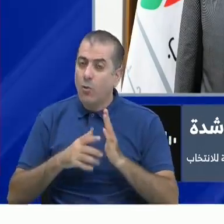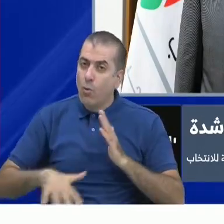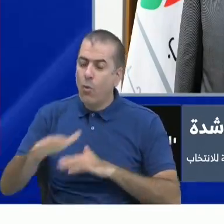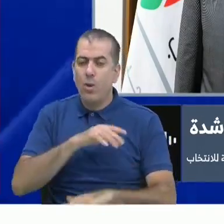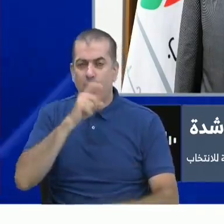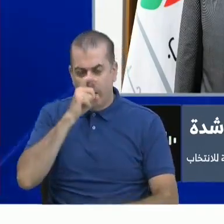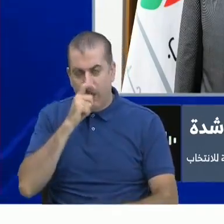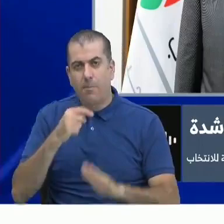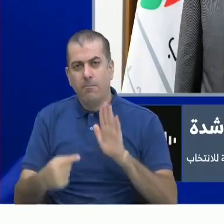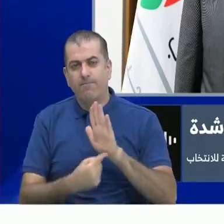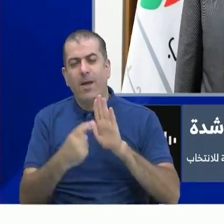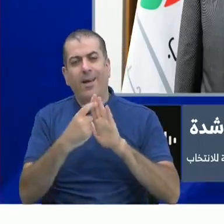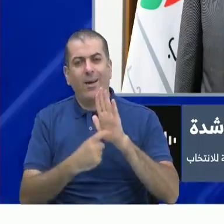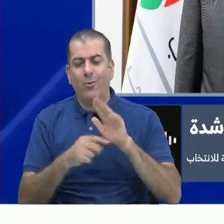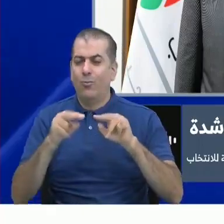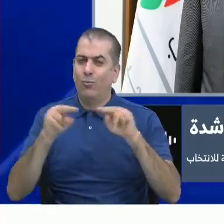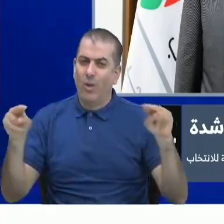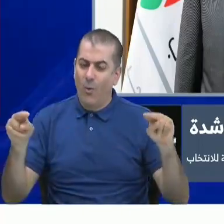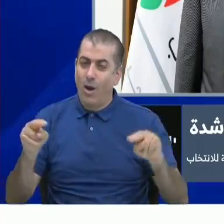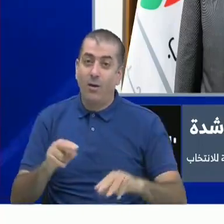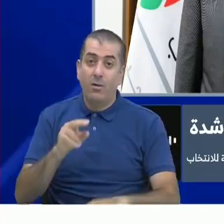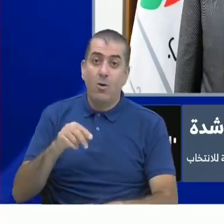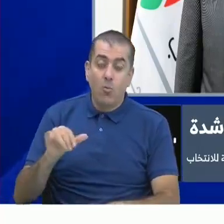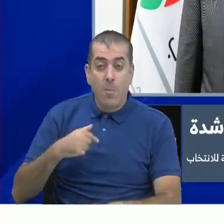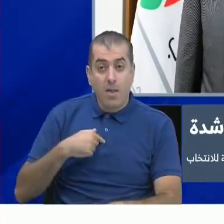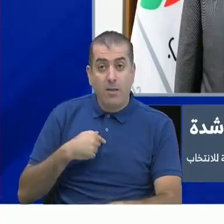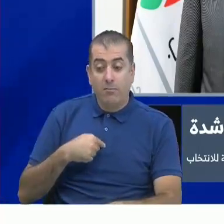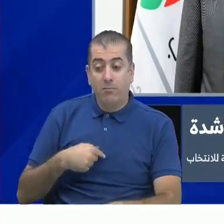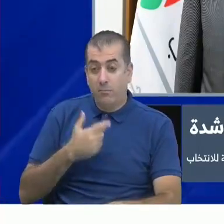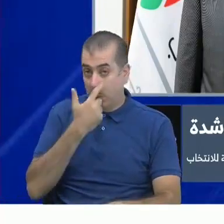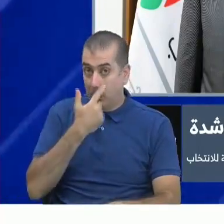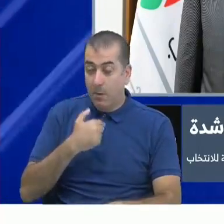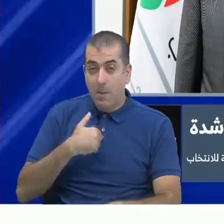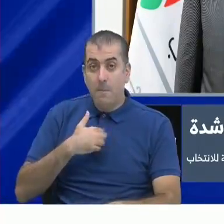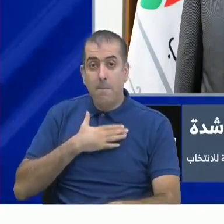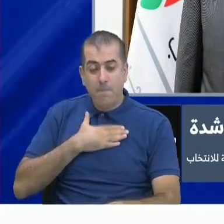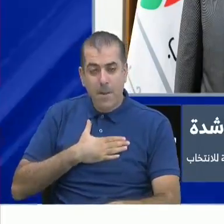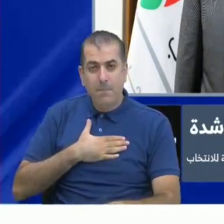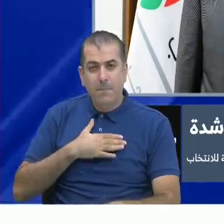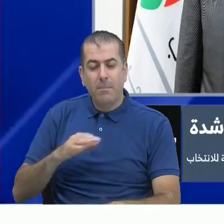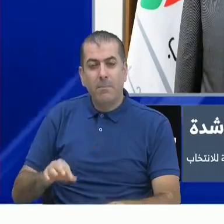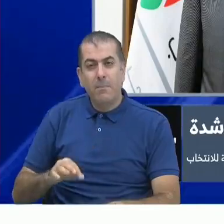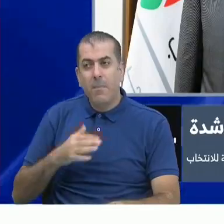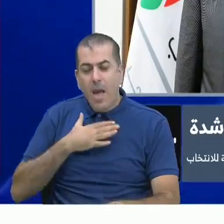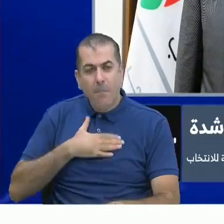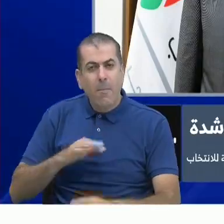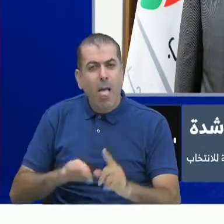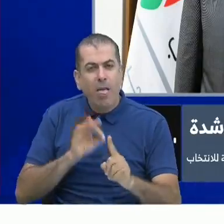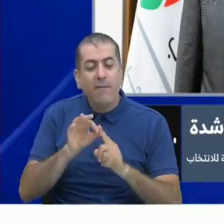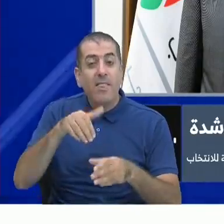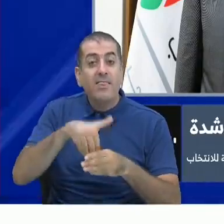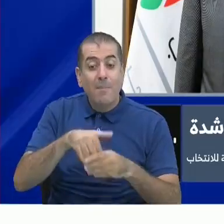ما زلنا على طريق أن نتأكد أو أن نصل إلى يعني ممارسات